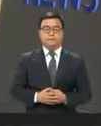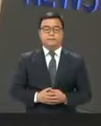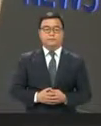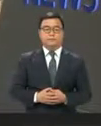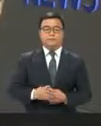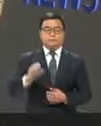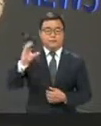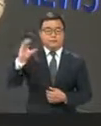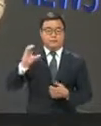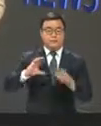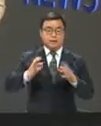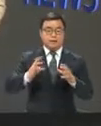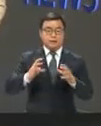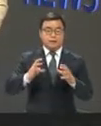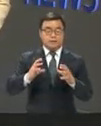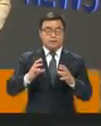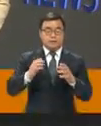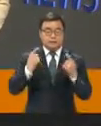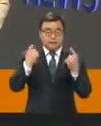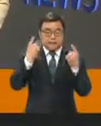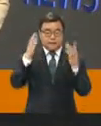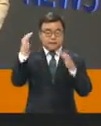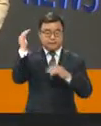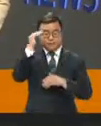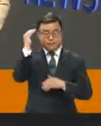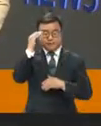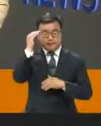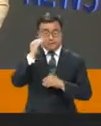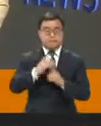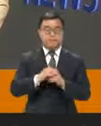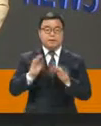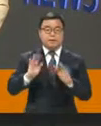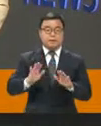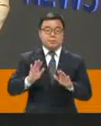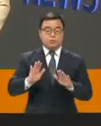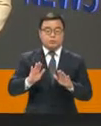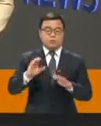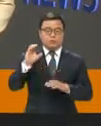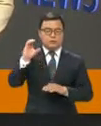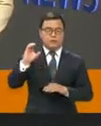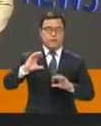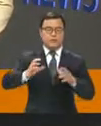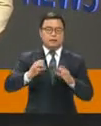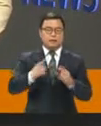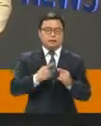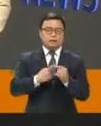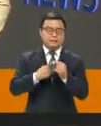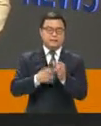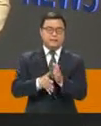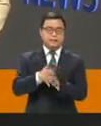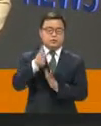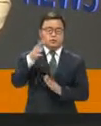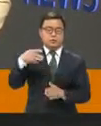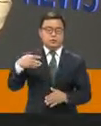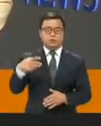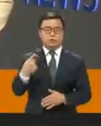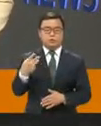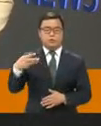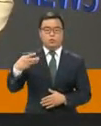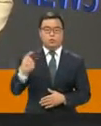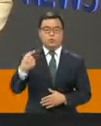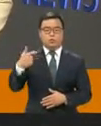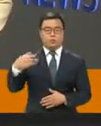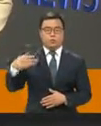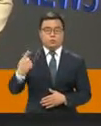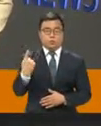캐나다 공립대학 탐방. 지난 시간에 이어 오늘은 캐나다 제1의 도시 토론토로 가보겠습니다. 복잡한